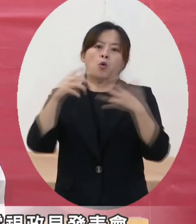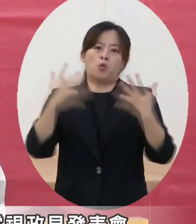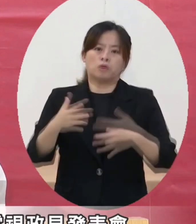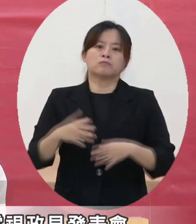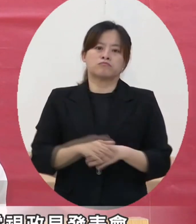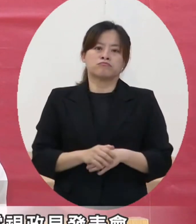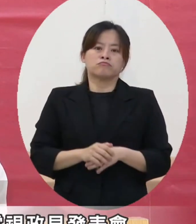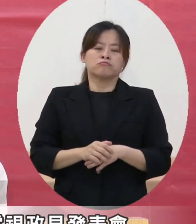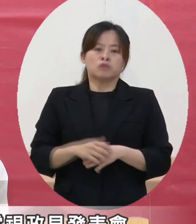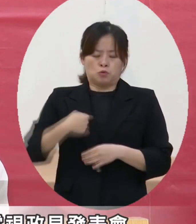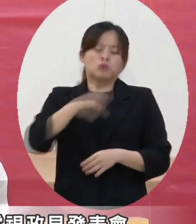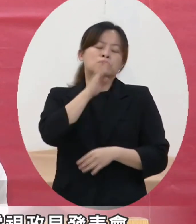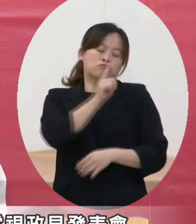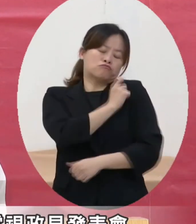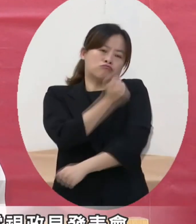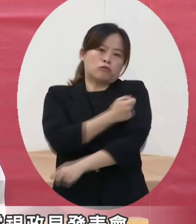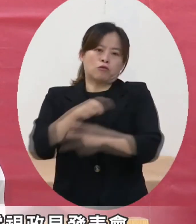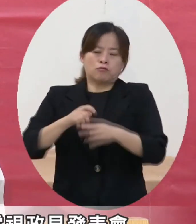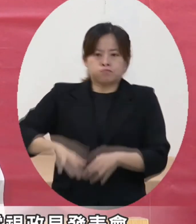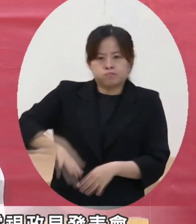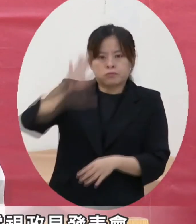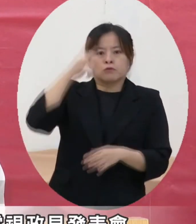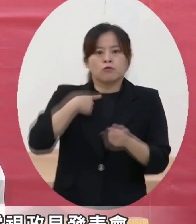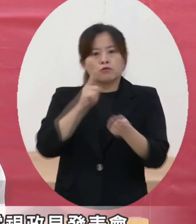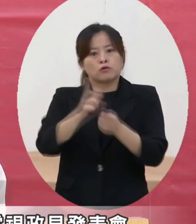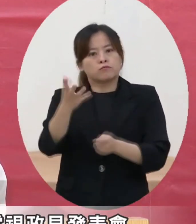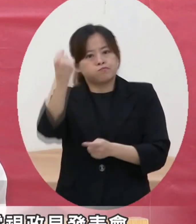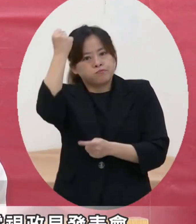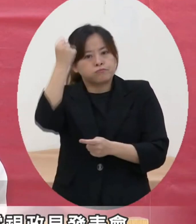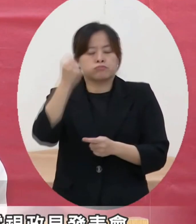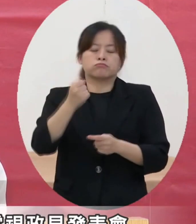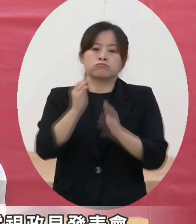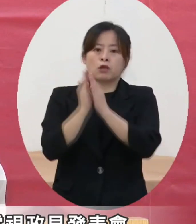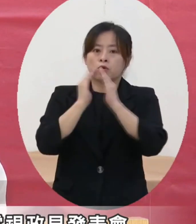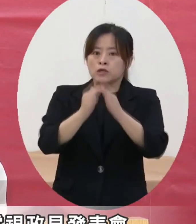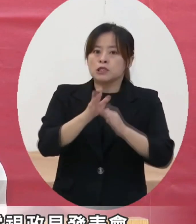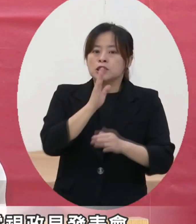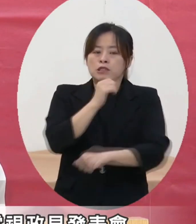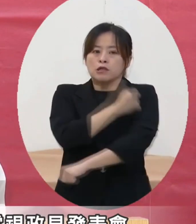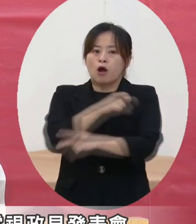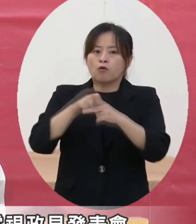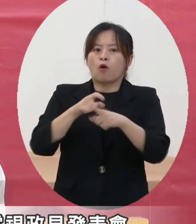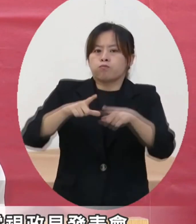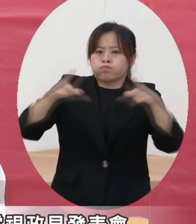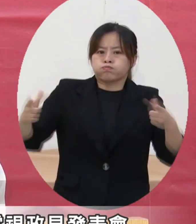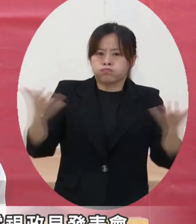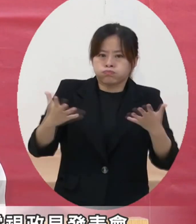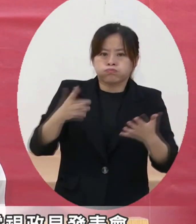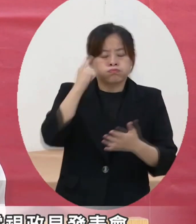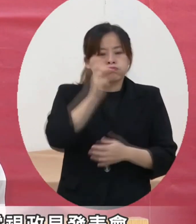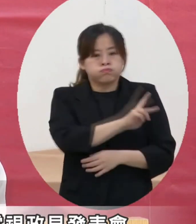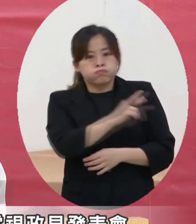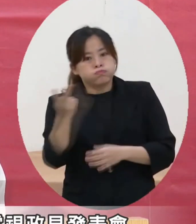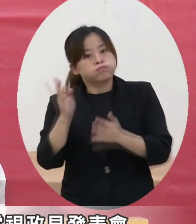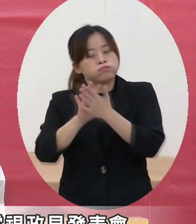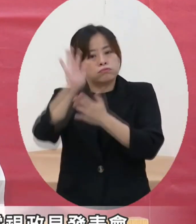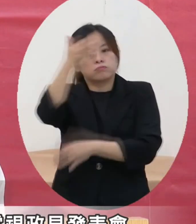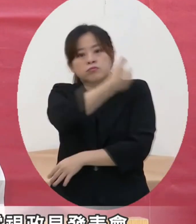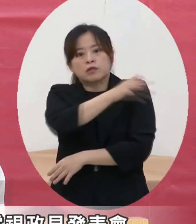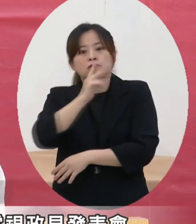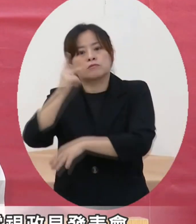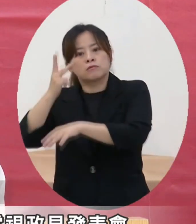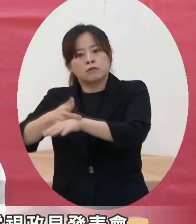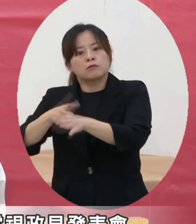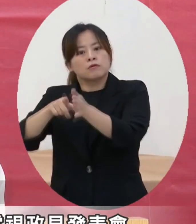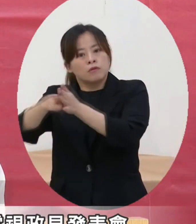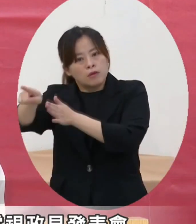乡人是劳工出身，所以我们对于劳工的权益以及桃园市是一个劳工大县，要转型成未来不管是科